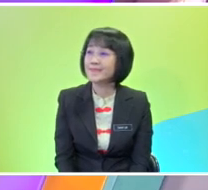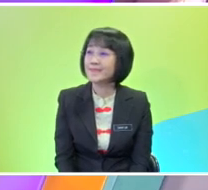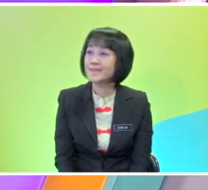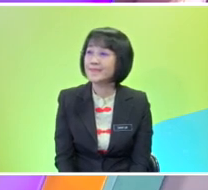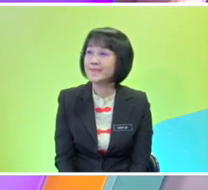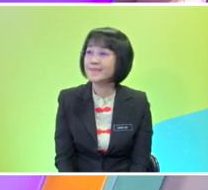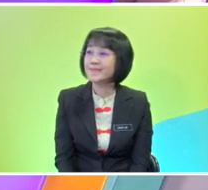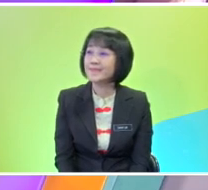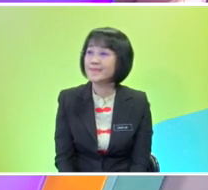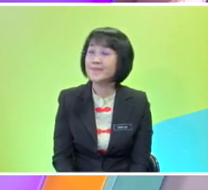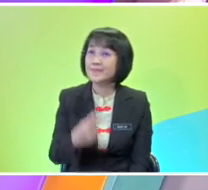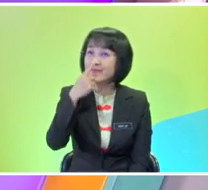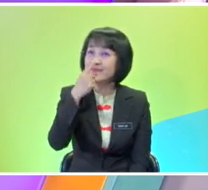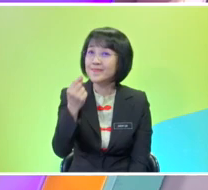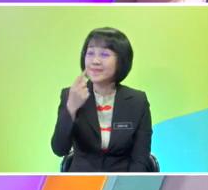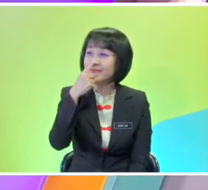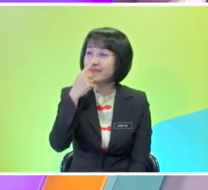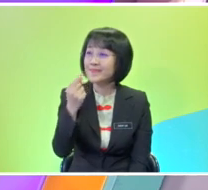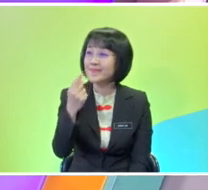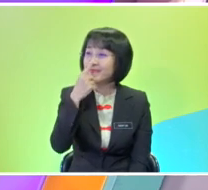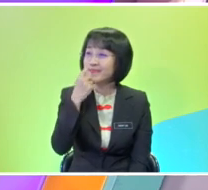macam mana makan cacing